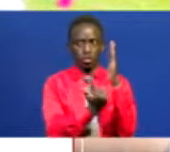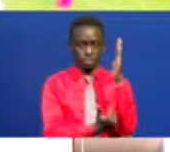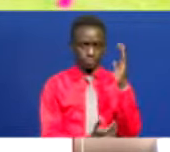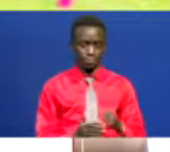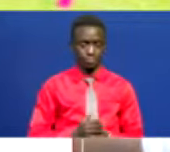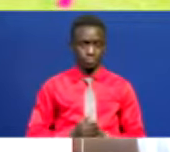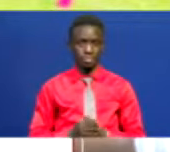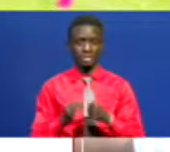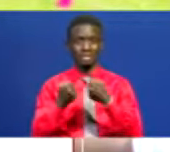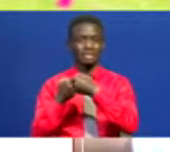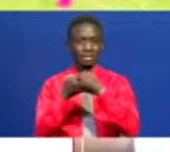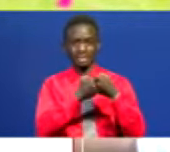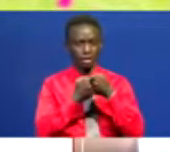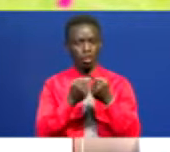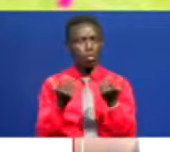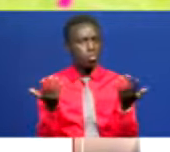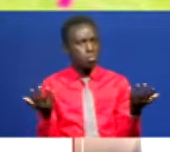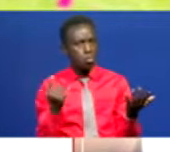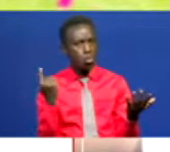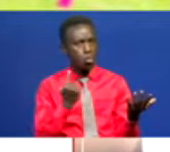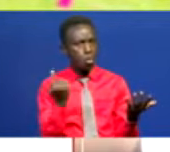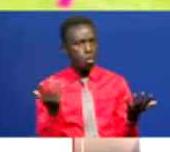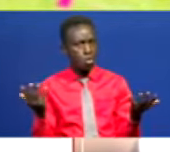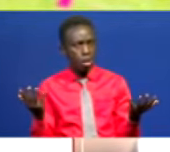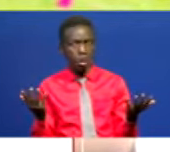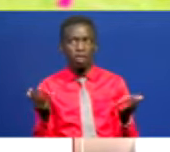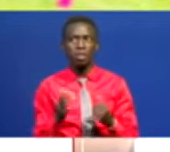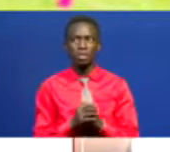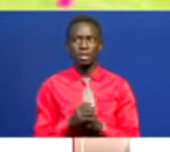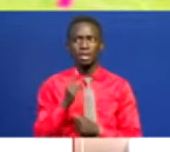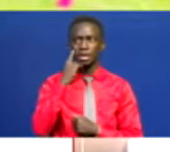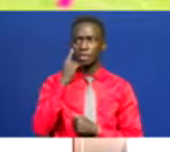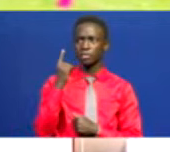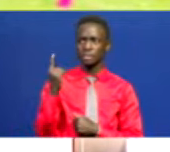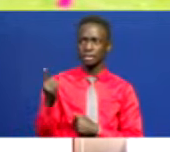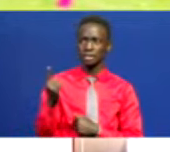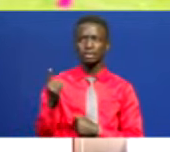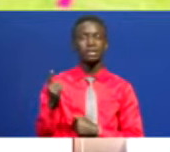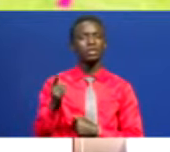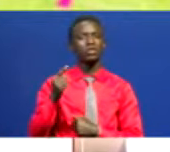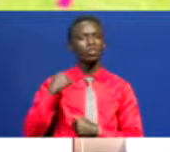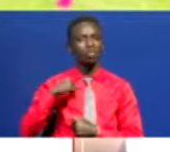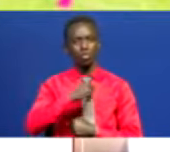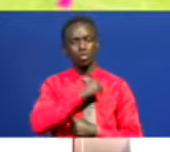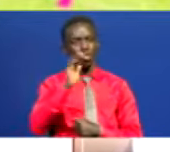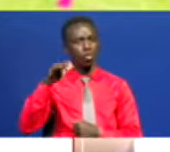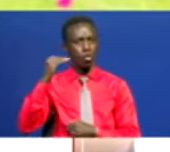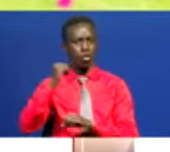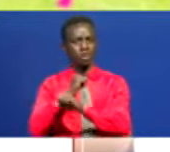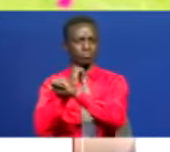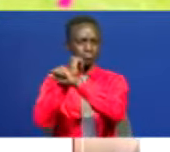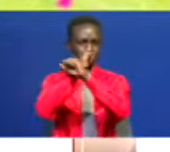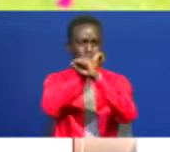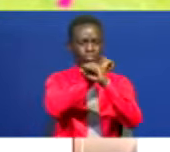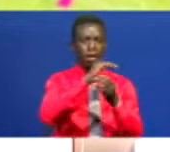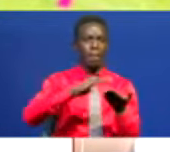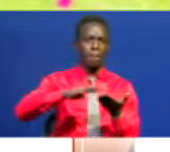only you find that we are the security companies. We guard the sensitive areas like